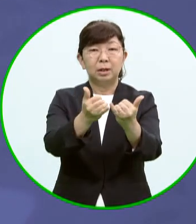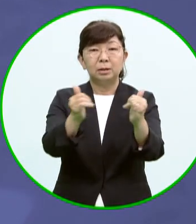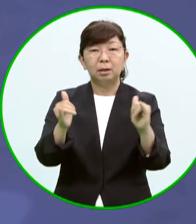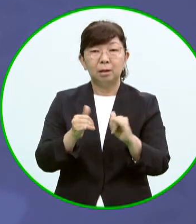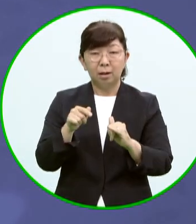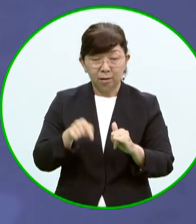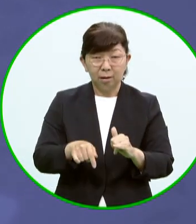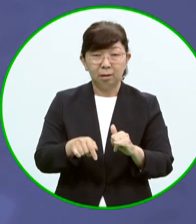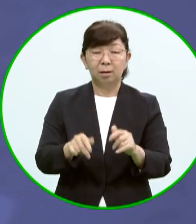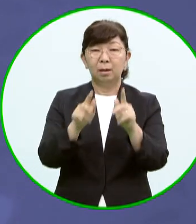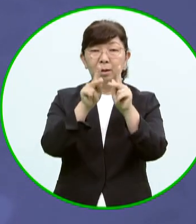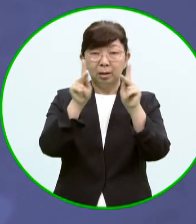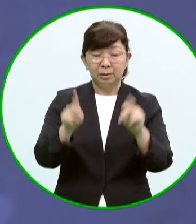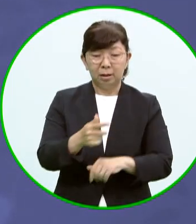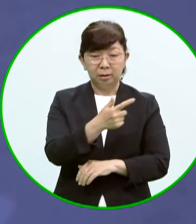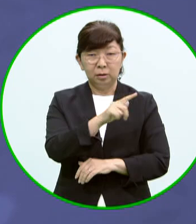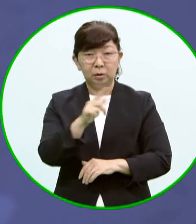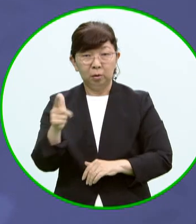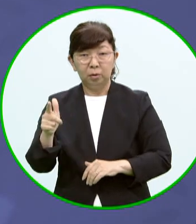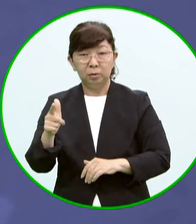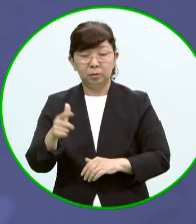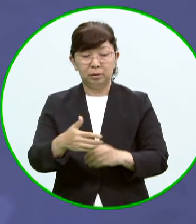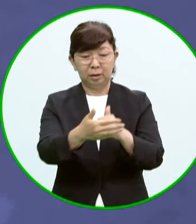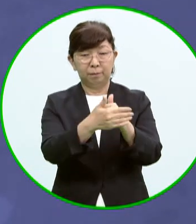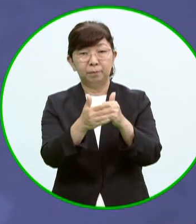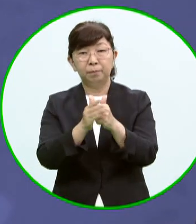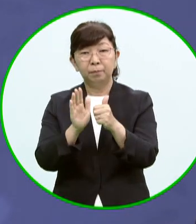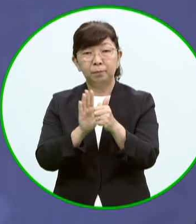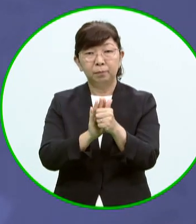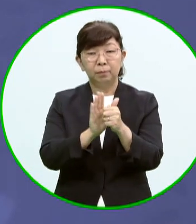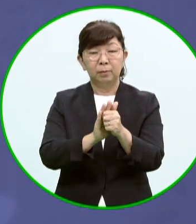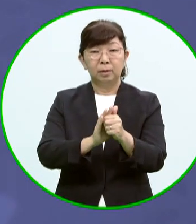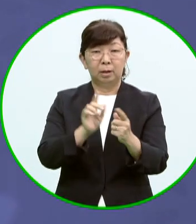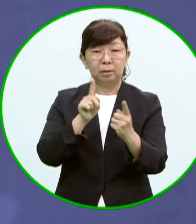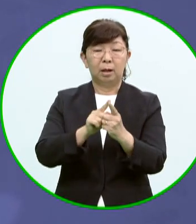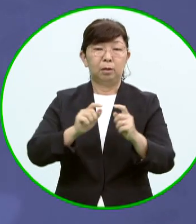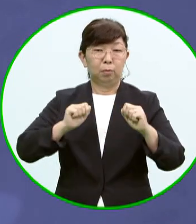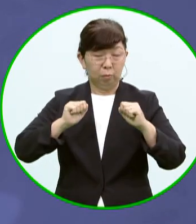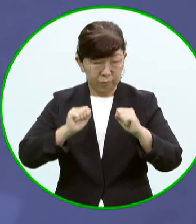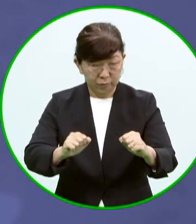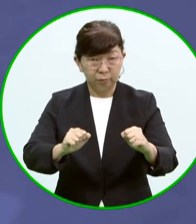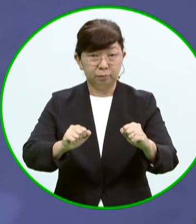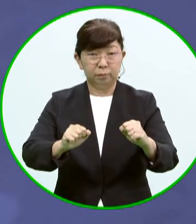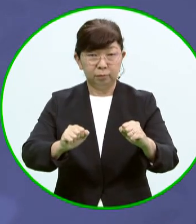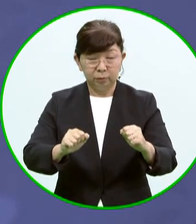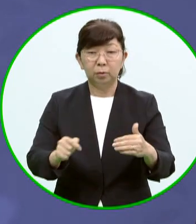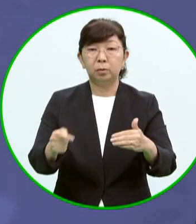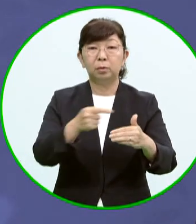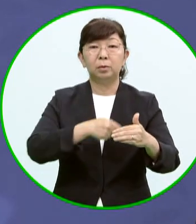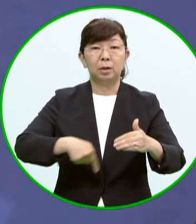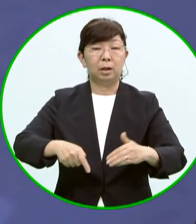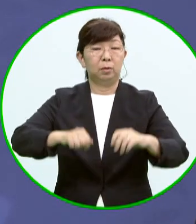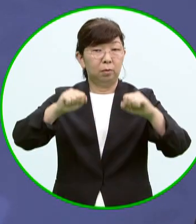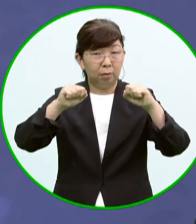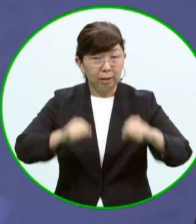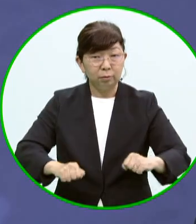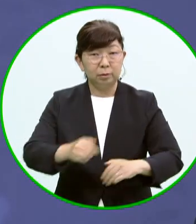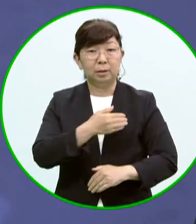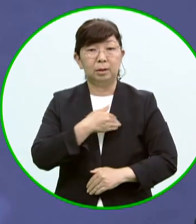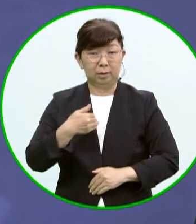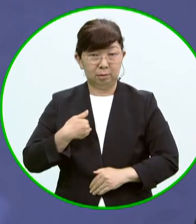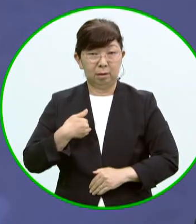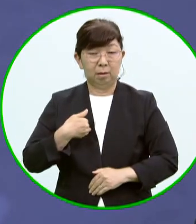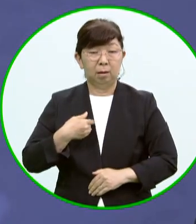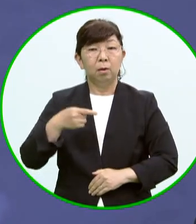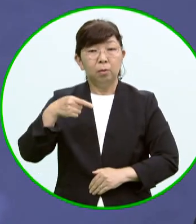がま直面する課題について結束して対応するまこういったことを確認できる